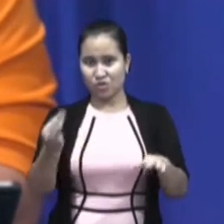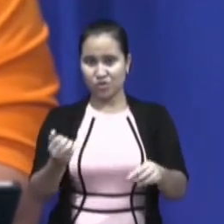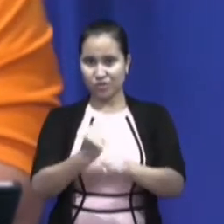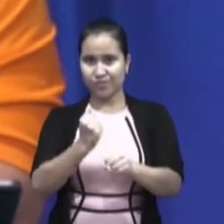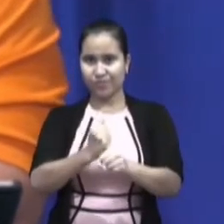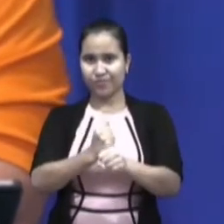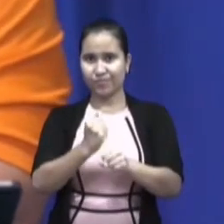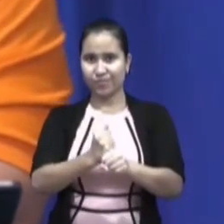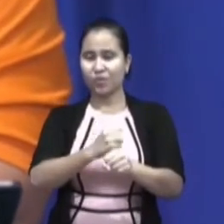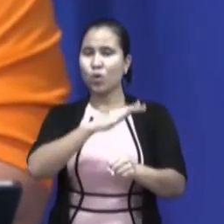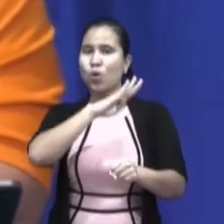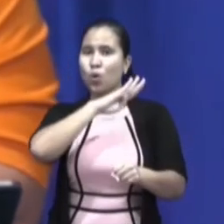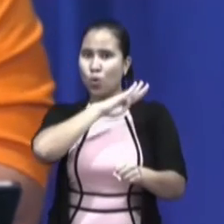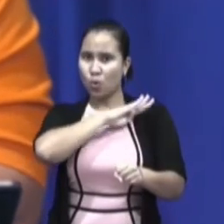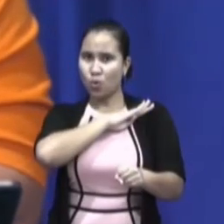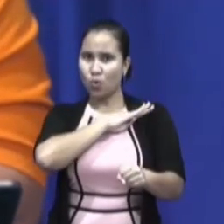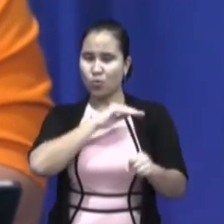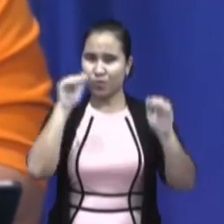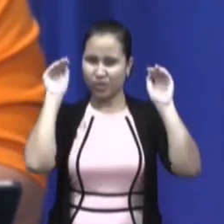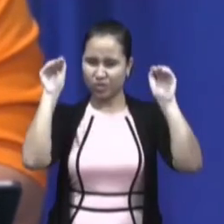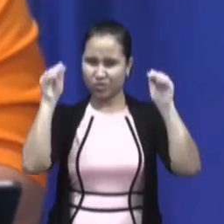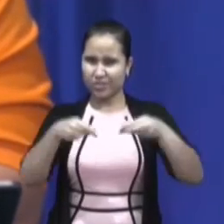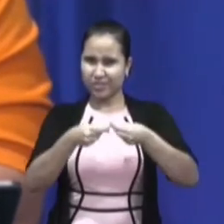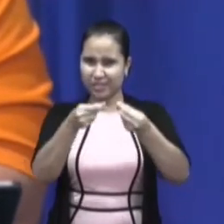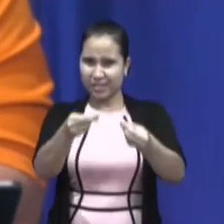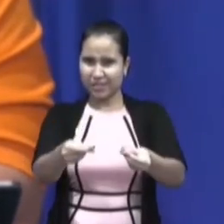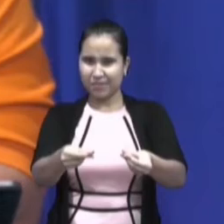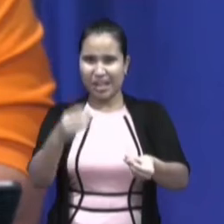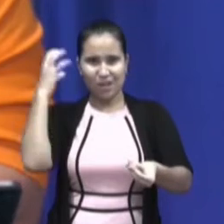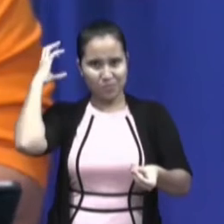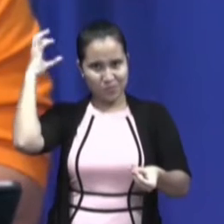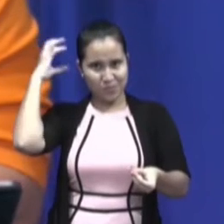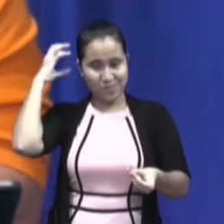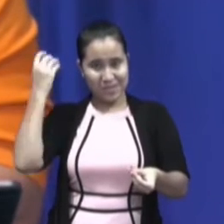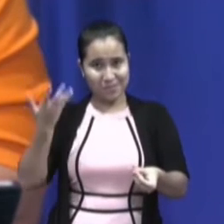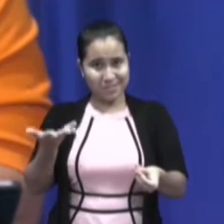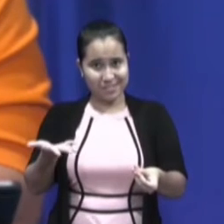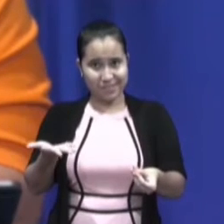gezondheidsdiensten, die zijn ook geïnstrueerd om, als er gevallen zijn, die